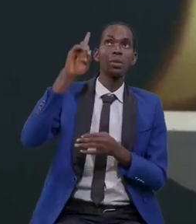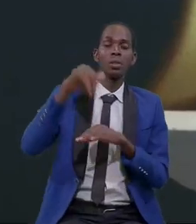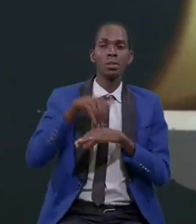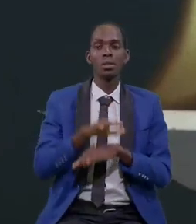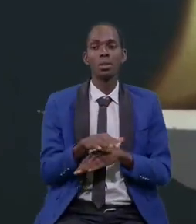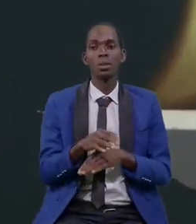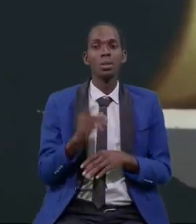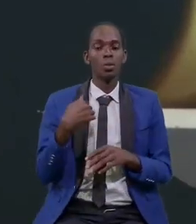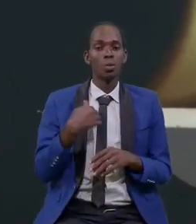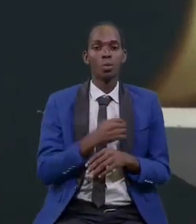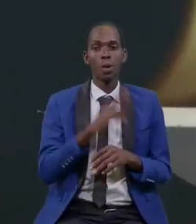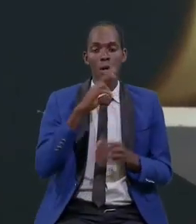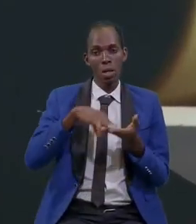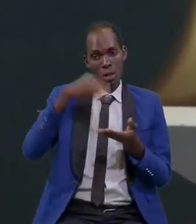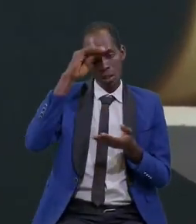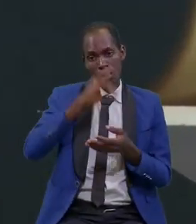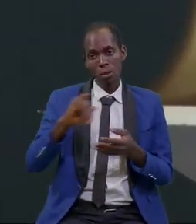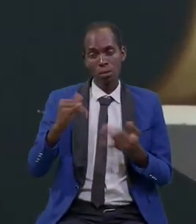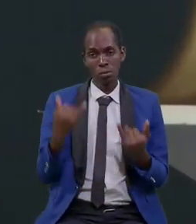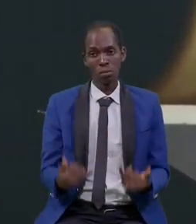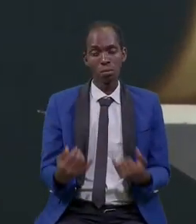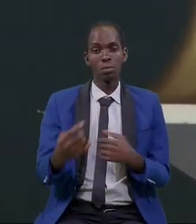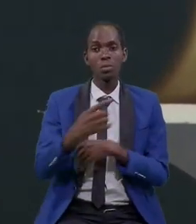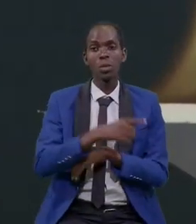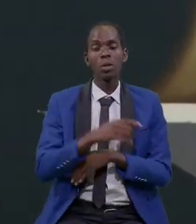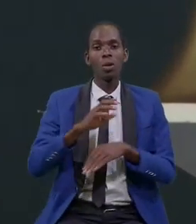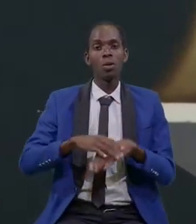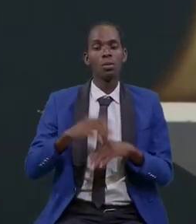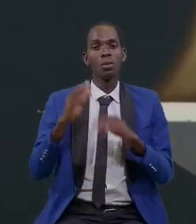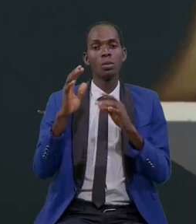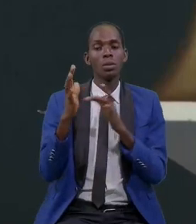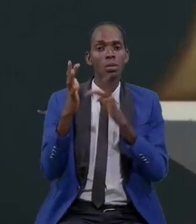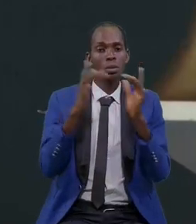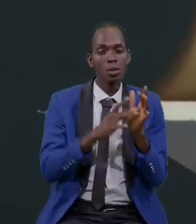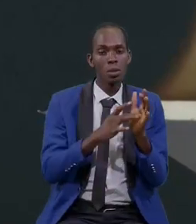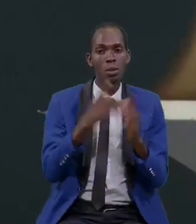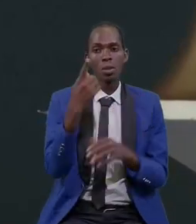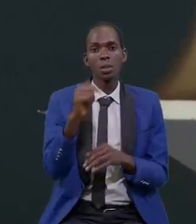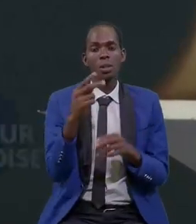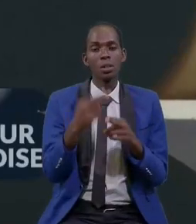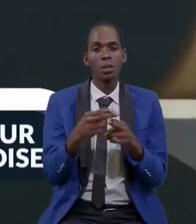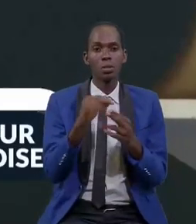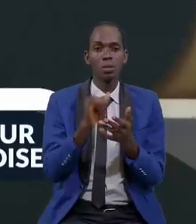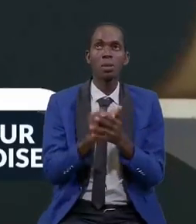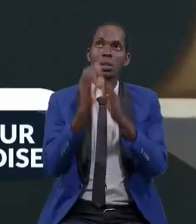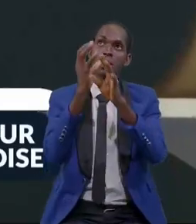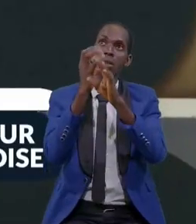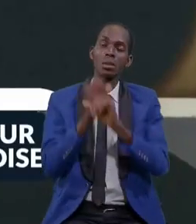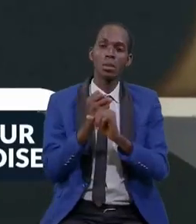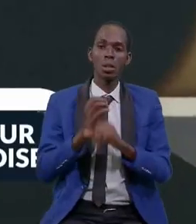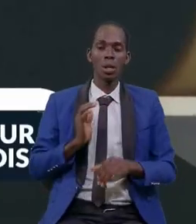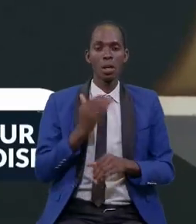parlons aujourd'hui, ce matin, du message Jésus le nom qui obtient notre paix,